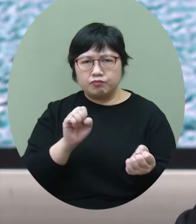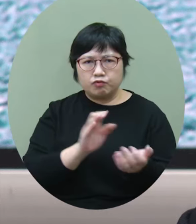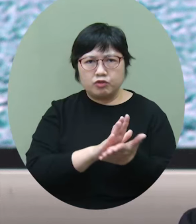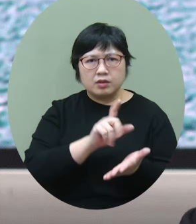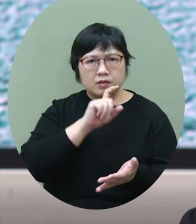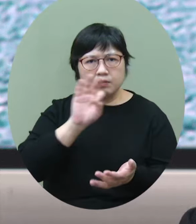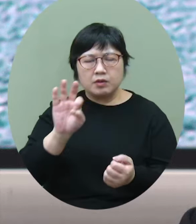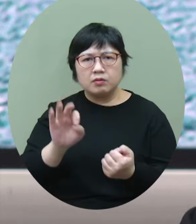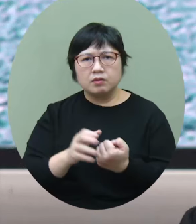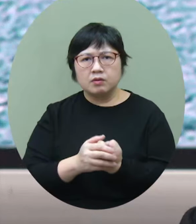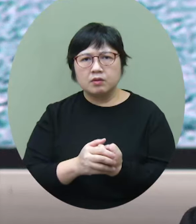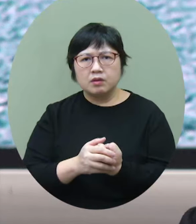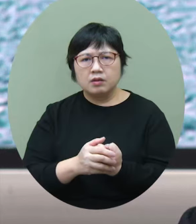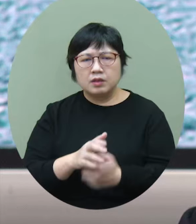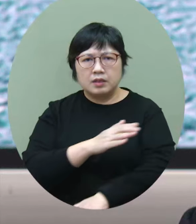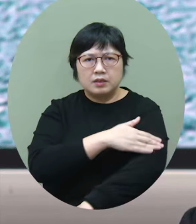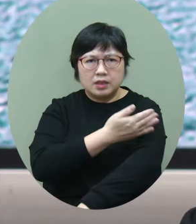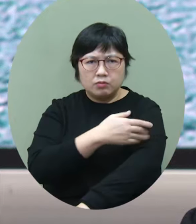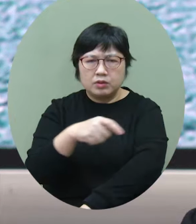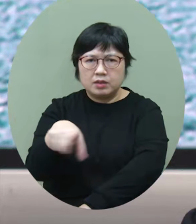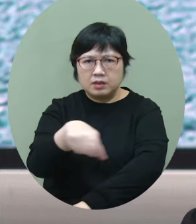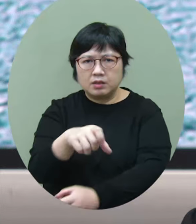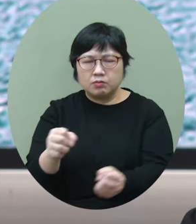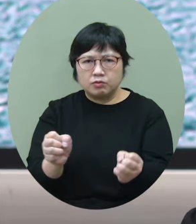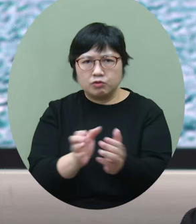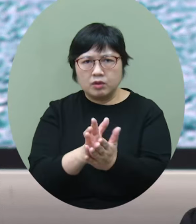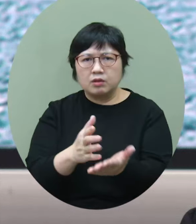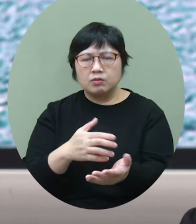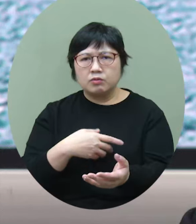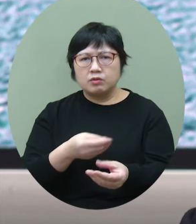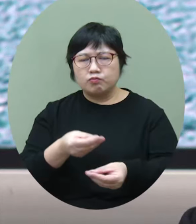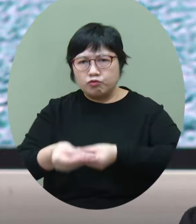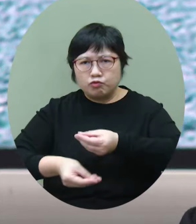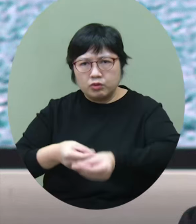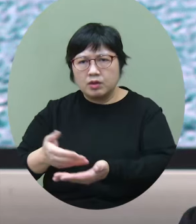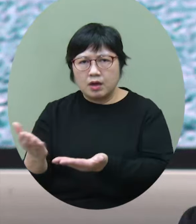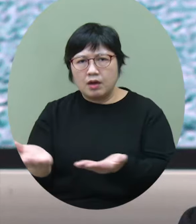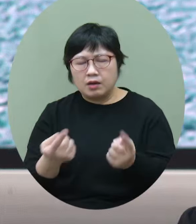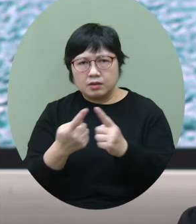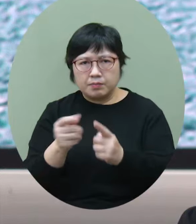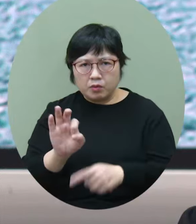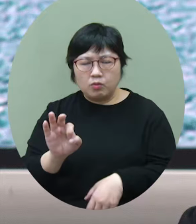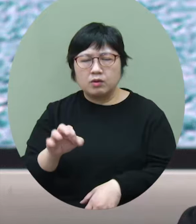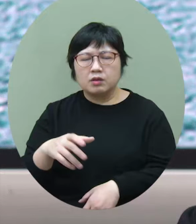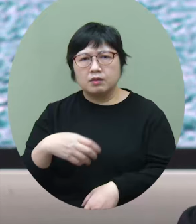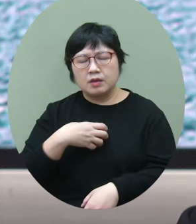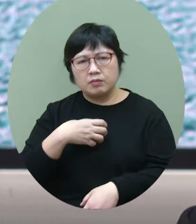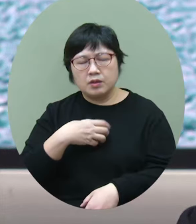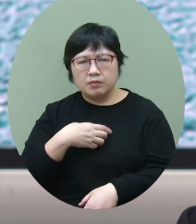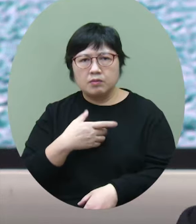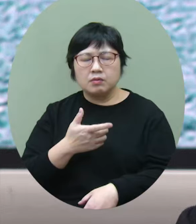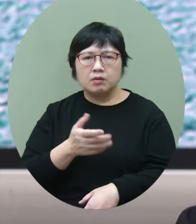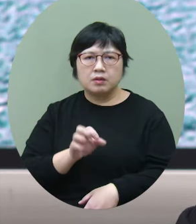嗰，那個職員之間嘅傳播就冇傳到俾食客嘅話，咁我哋就冇咁擔心嘅。咁所以如果係我哋